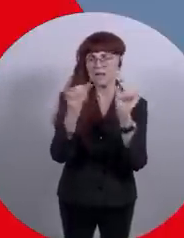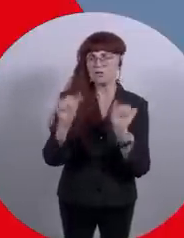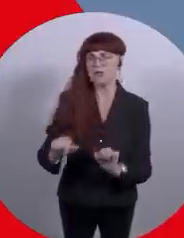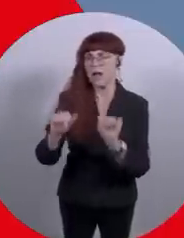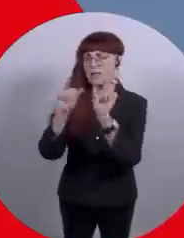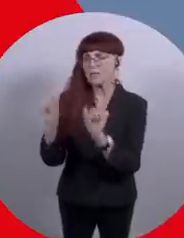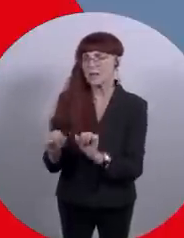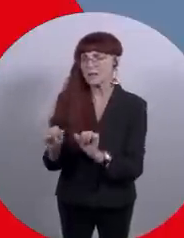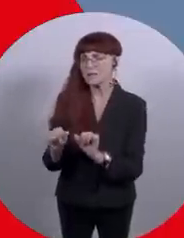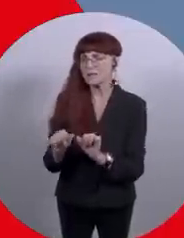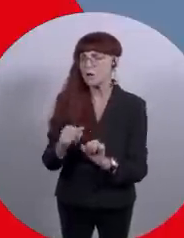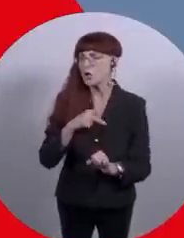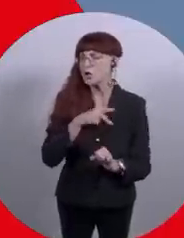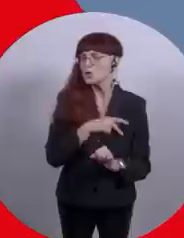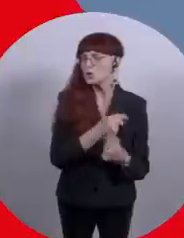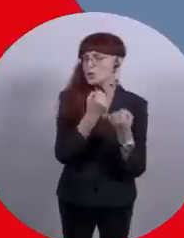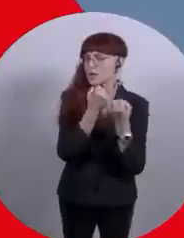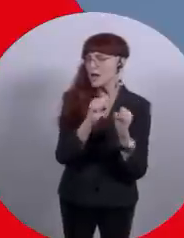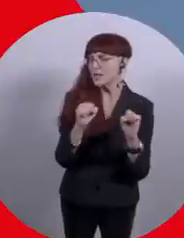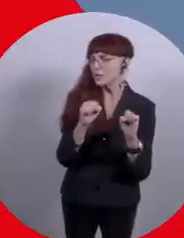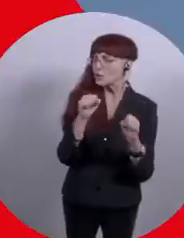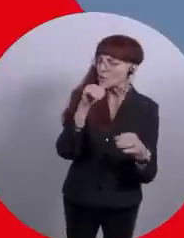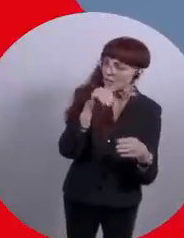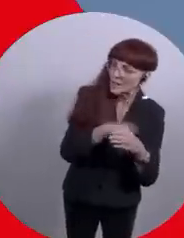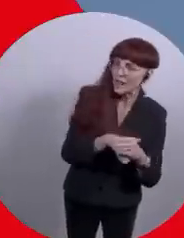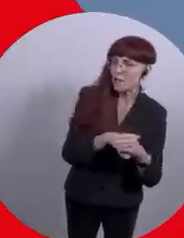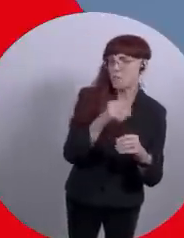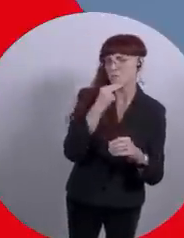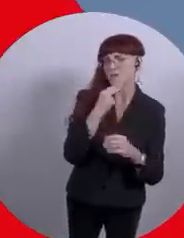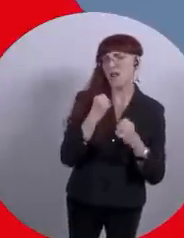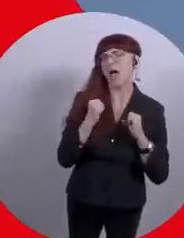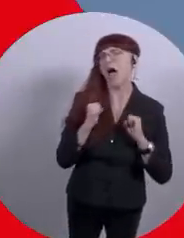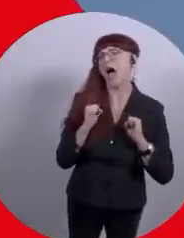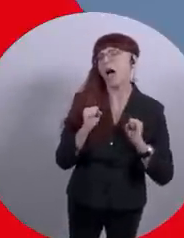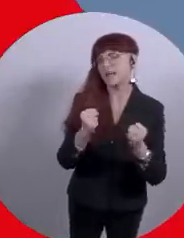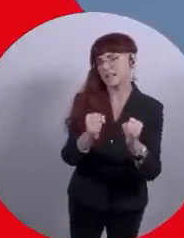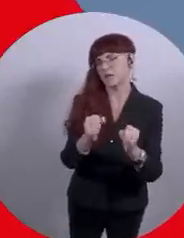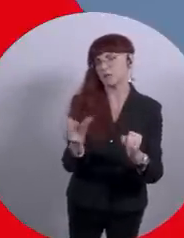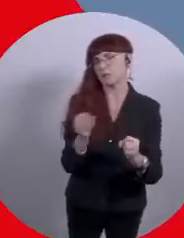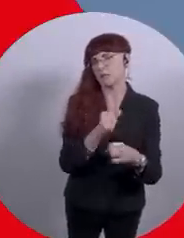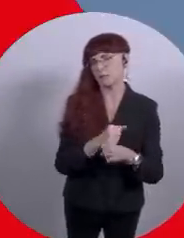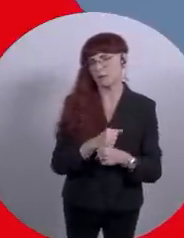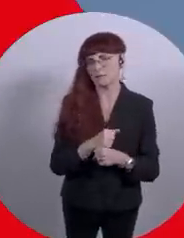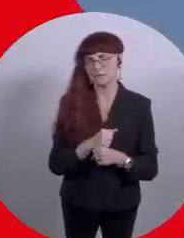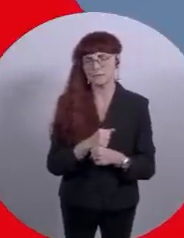will in der Sozialdemokratie aktiv mit tun